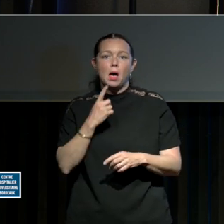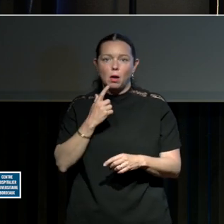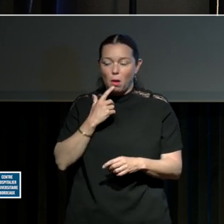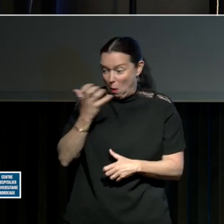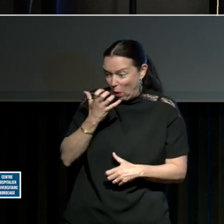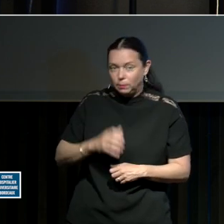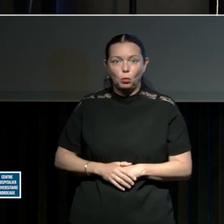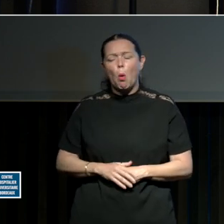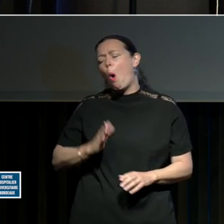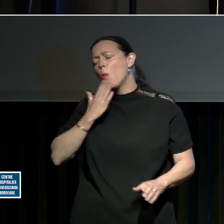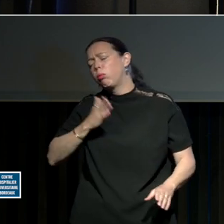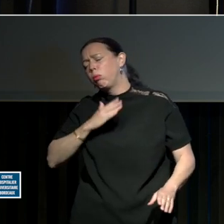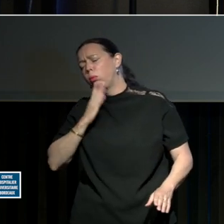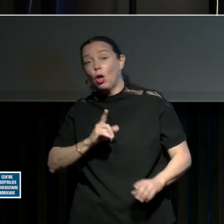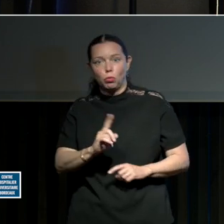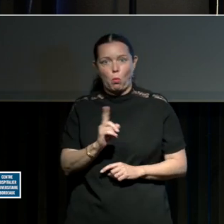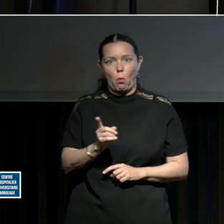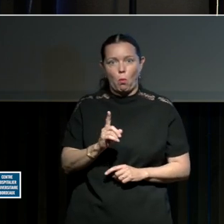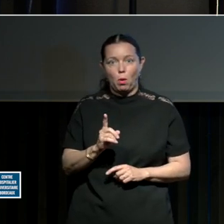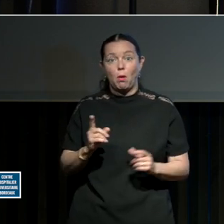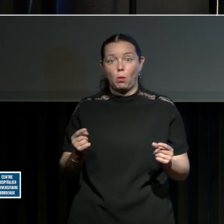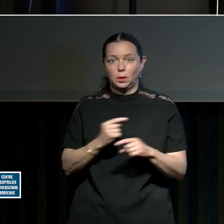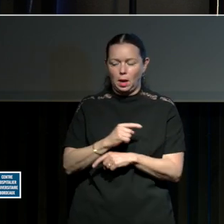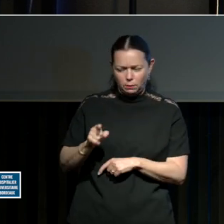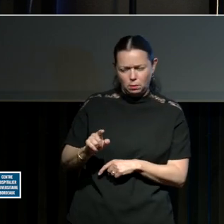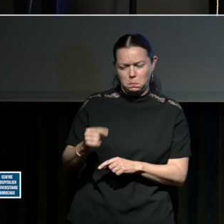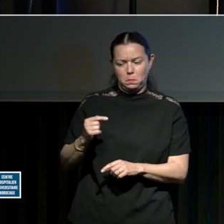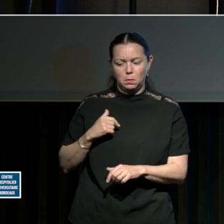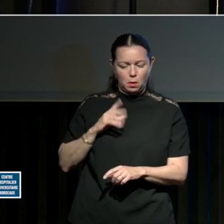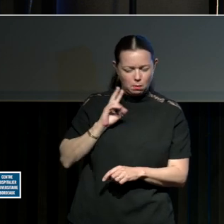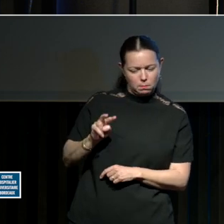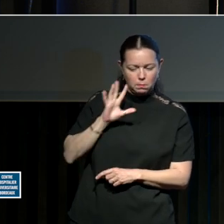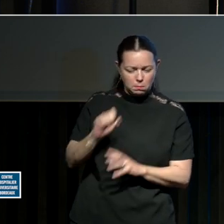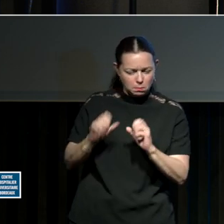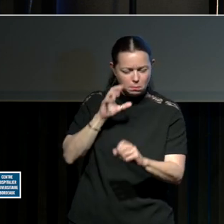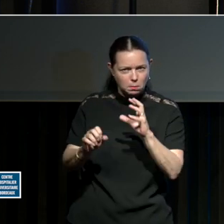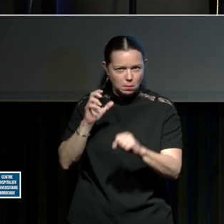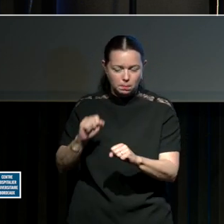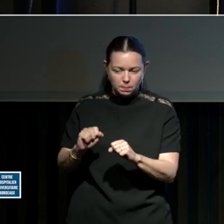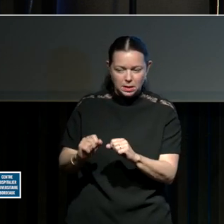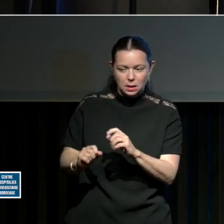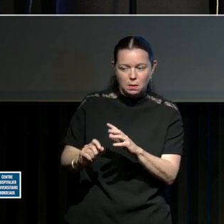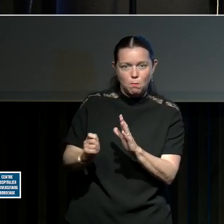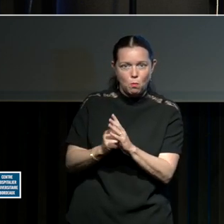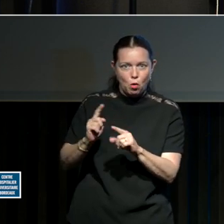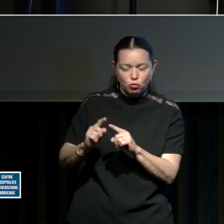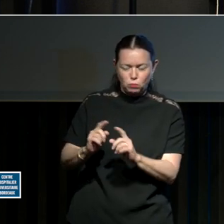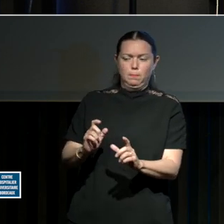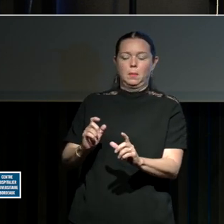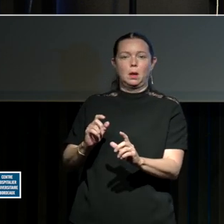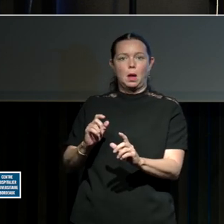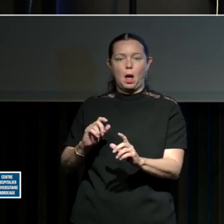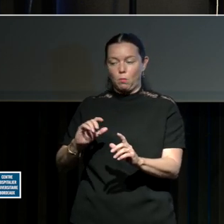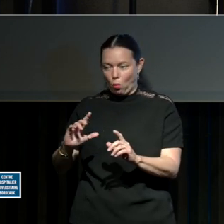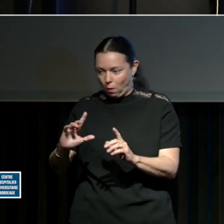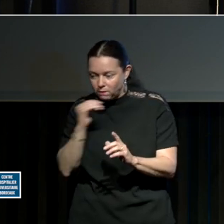dramatiser, et puis repérer des signes d'appel et favoriser un accès précoce aux soins, et surtout, un message important